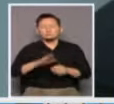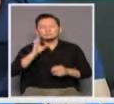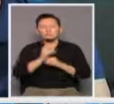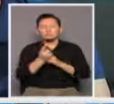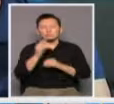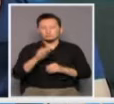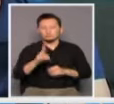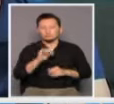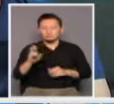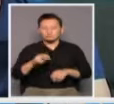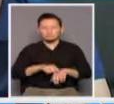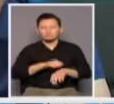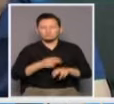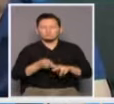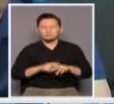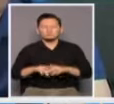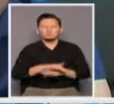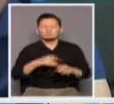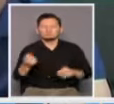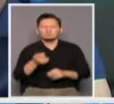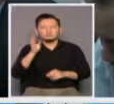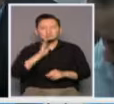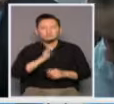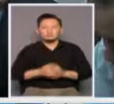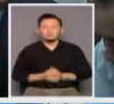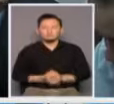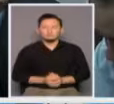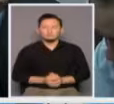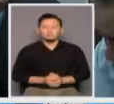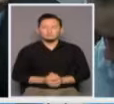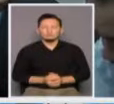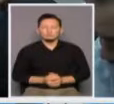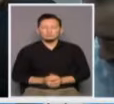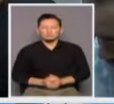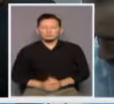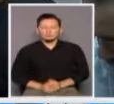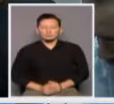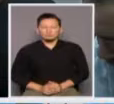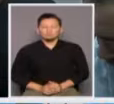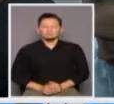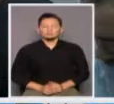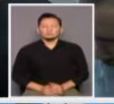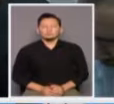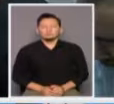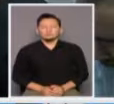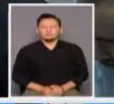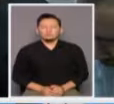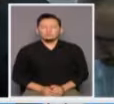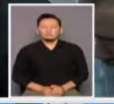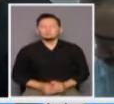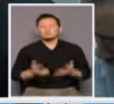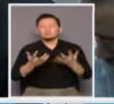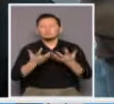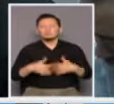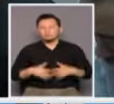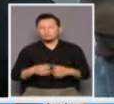отыр. Бірақ мұның өзі халық сұранысын өтемейді. 60 мың адамды бүсірсенде, тек летний периодқа көйткеннің өзінде автоматически